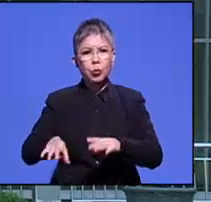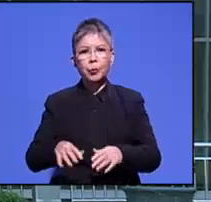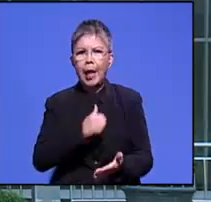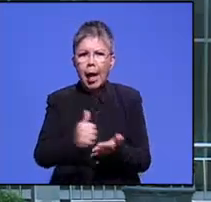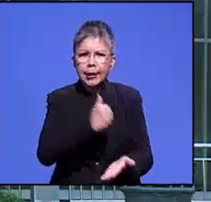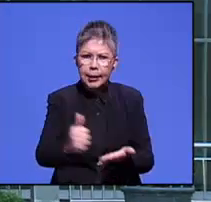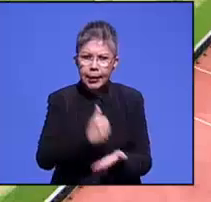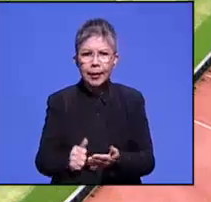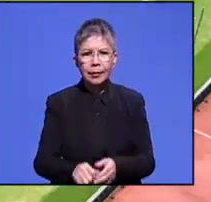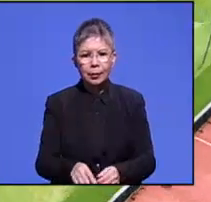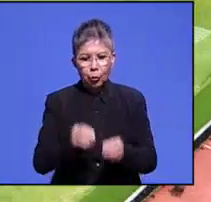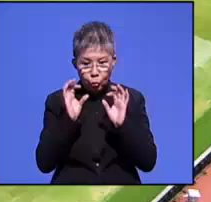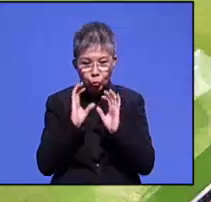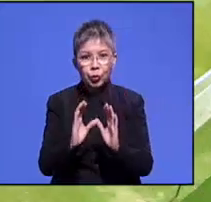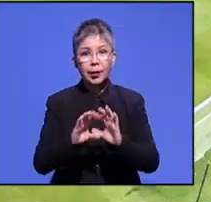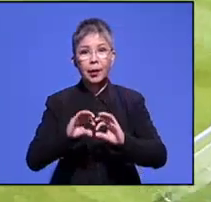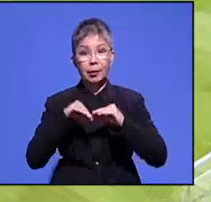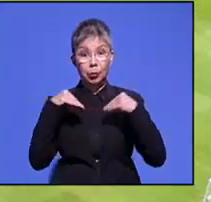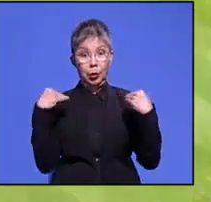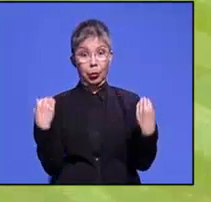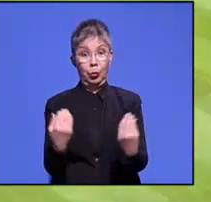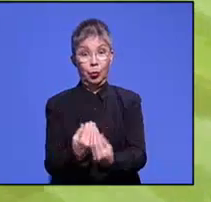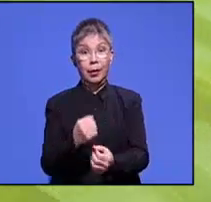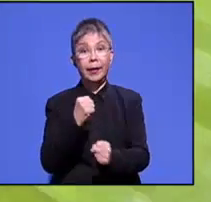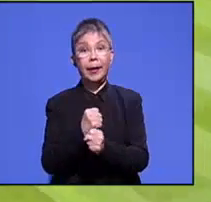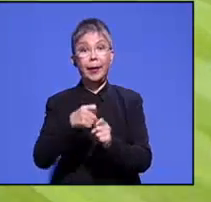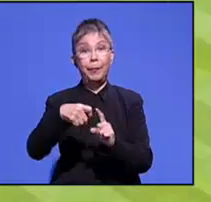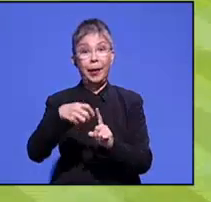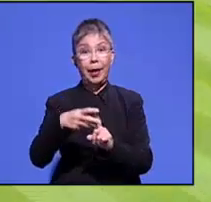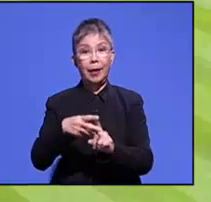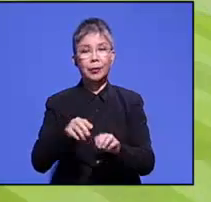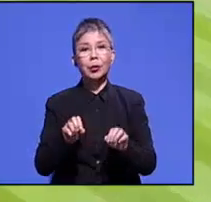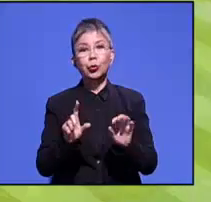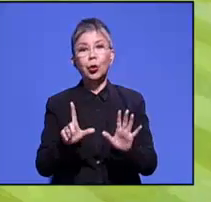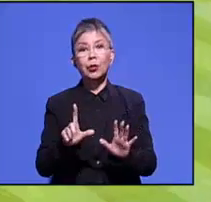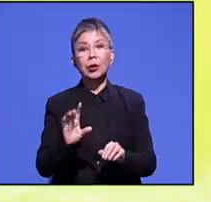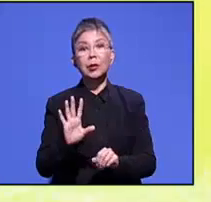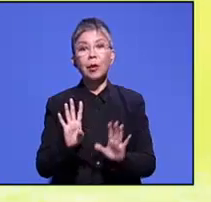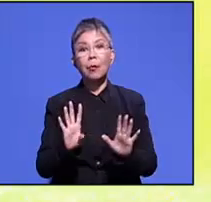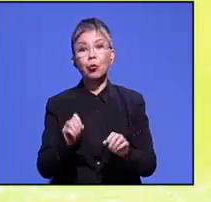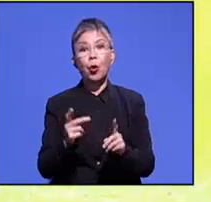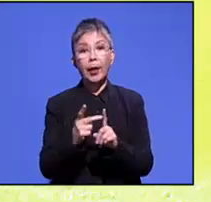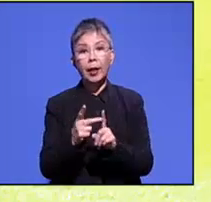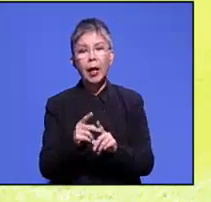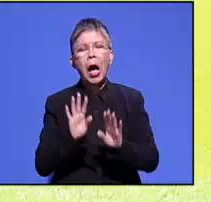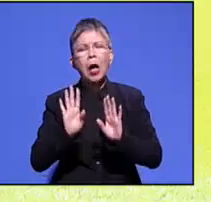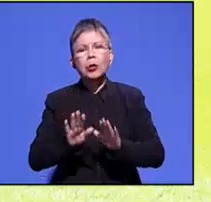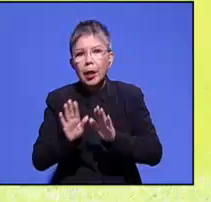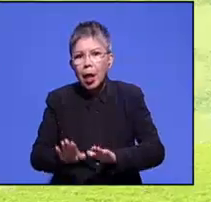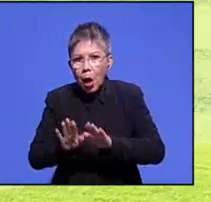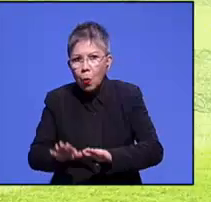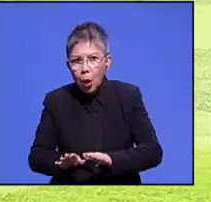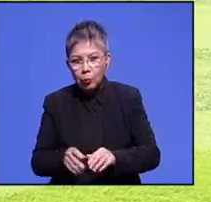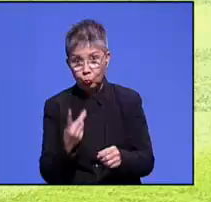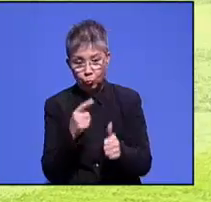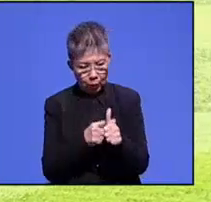termasuk stadion utama Gelora Bung Karno Stadium seluas 279 hektar ini memang butuh perawatan ekstra mulai